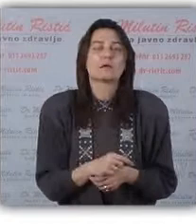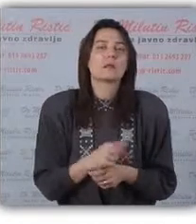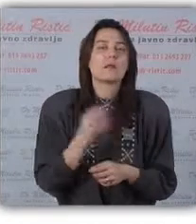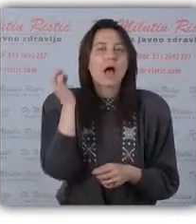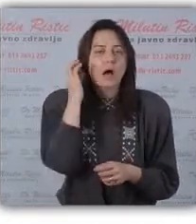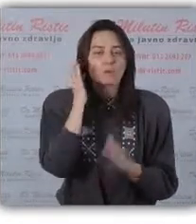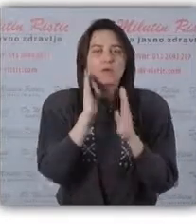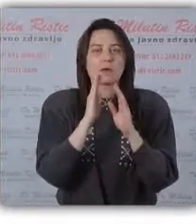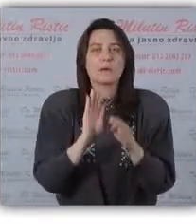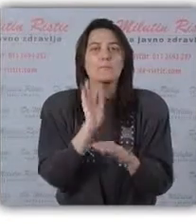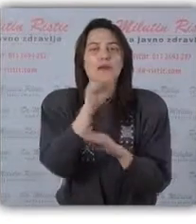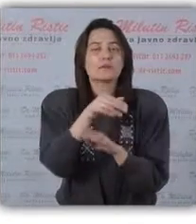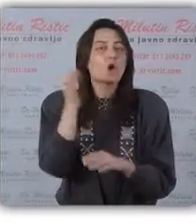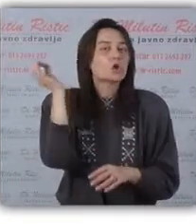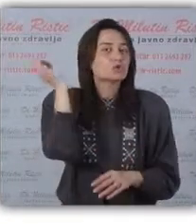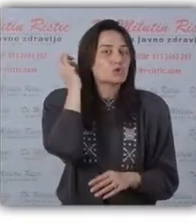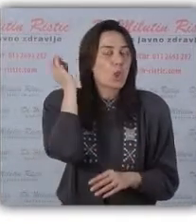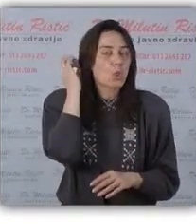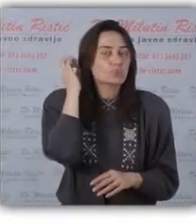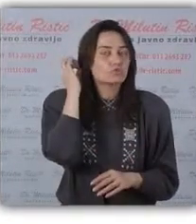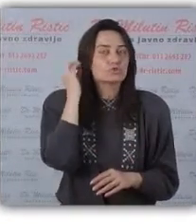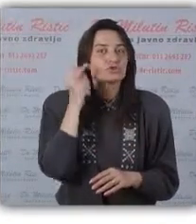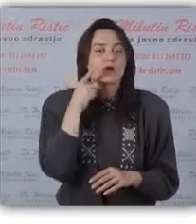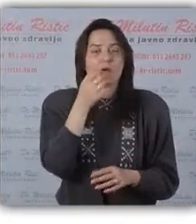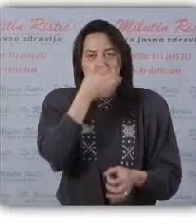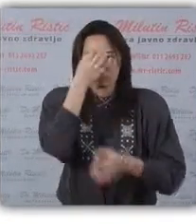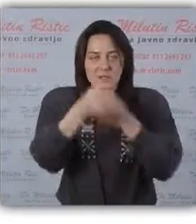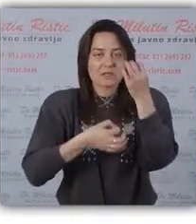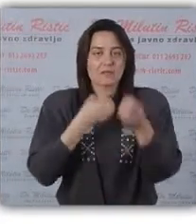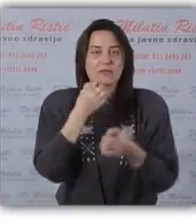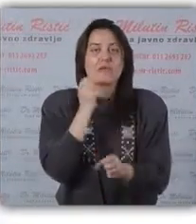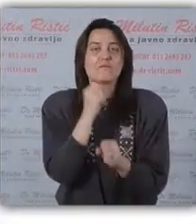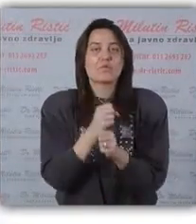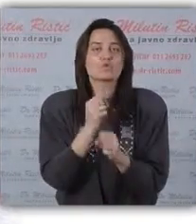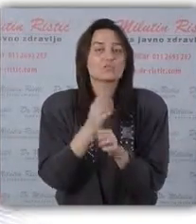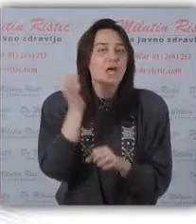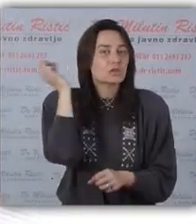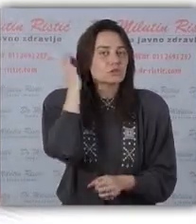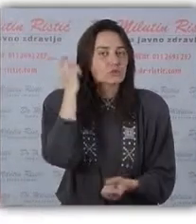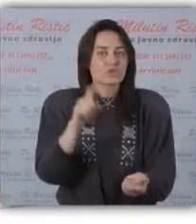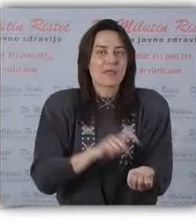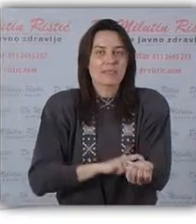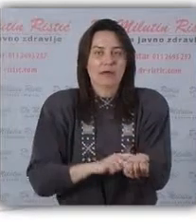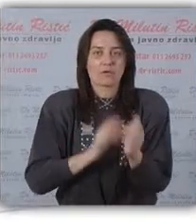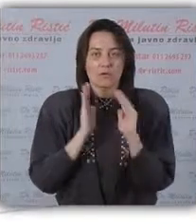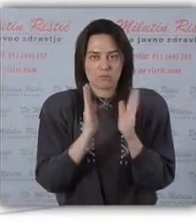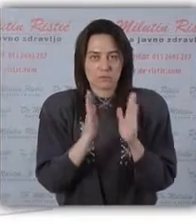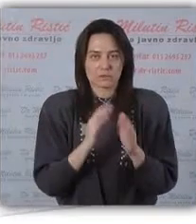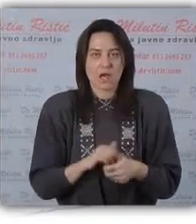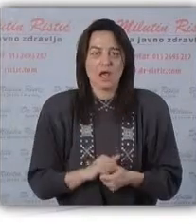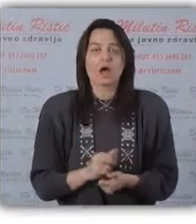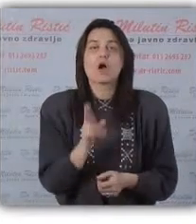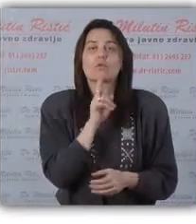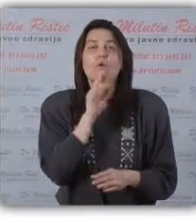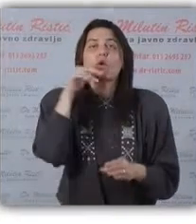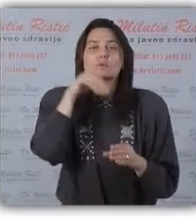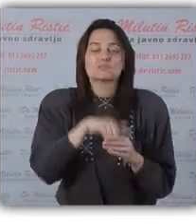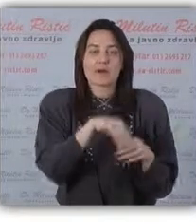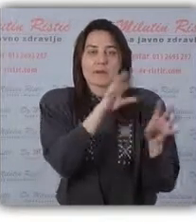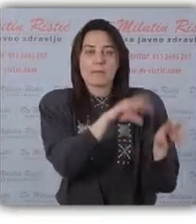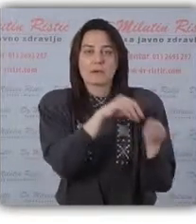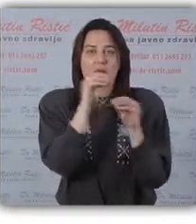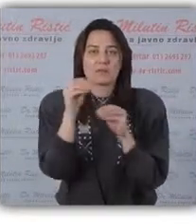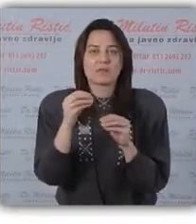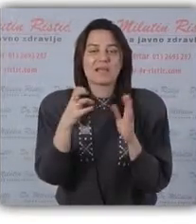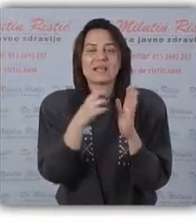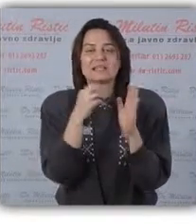Auditivni evocirani potencijali prenose služe za ispitivanje funkcije slušnog nervnog puta koji